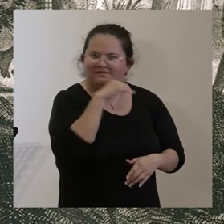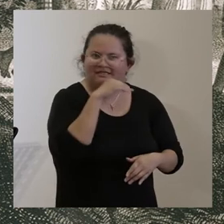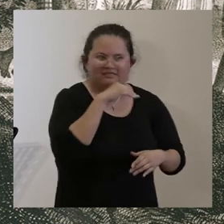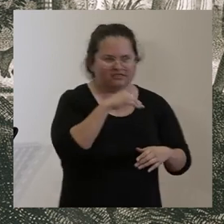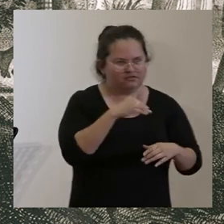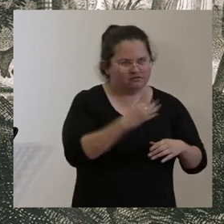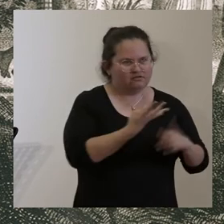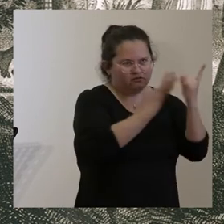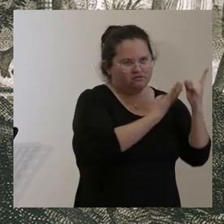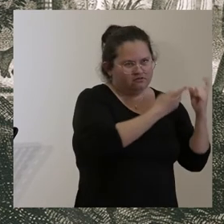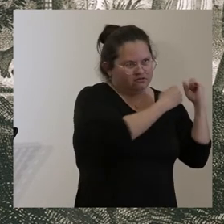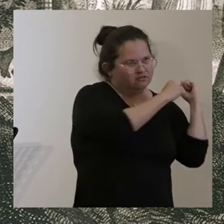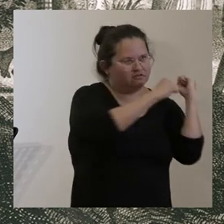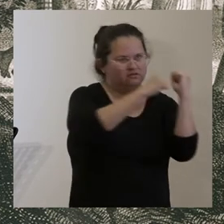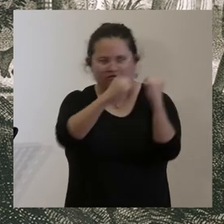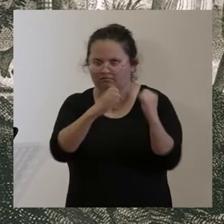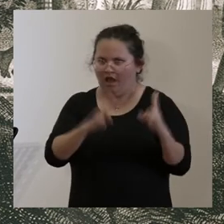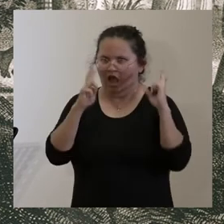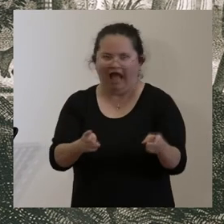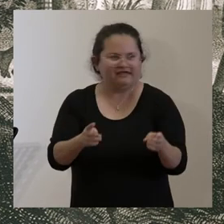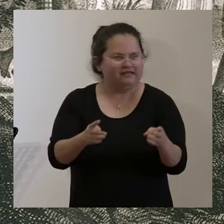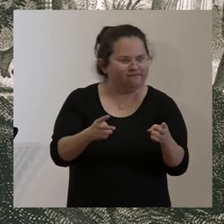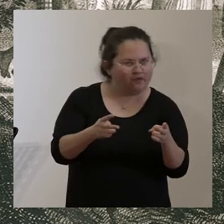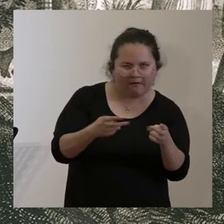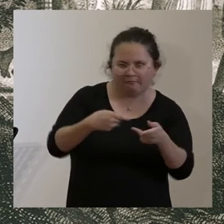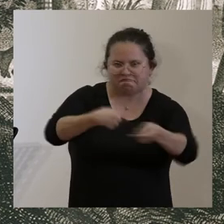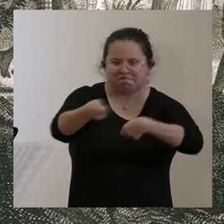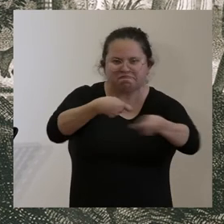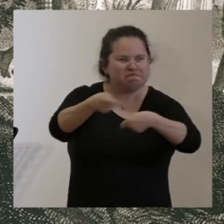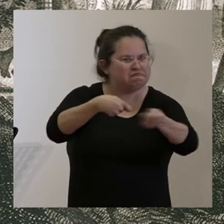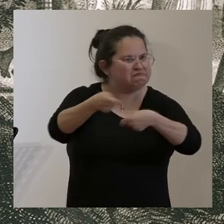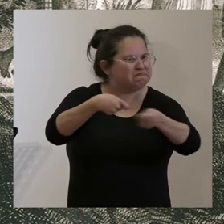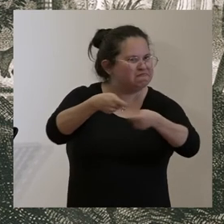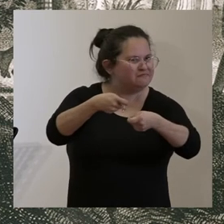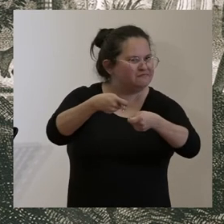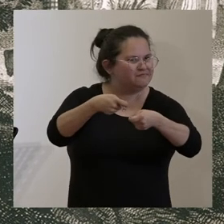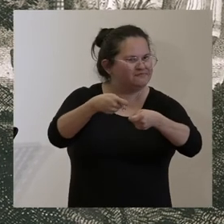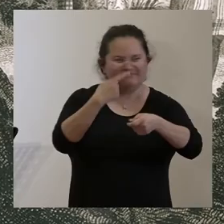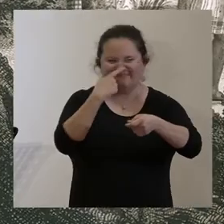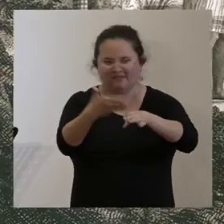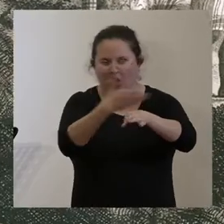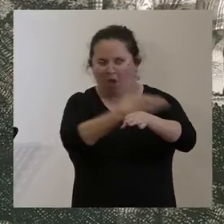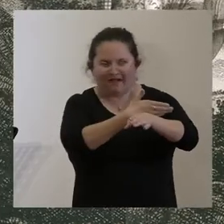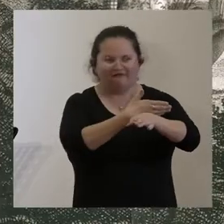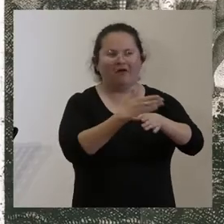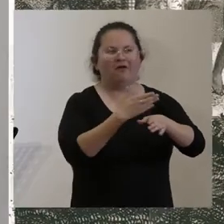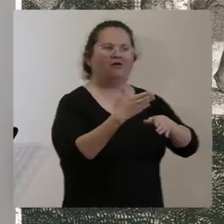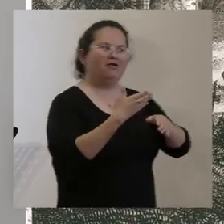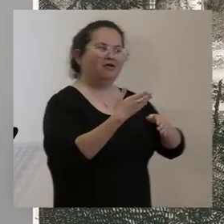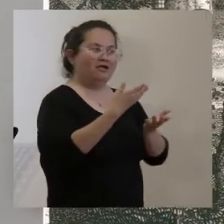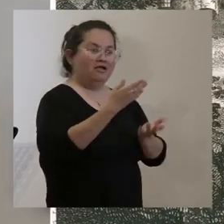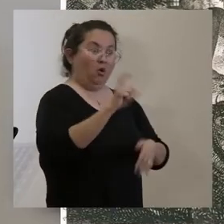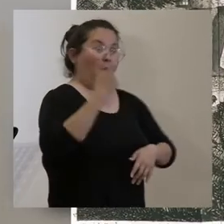affaires. Sans doute parce qu'on lui a annoncé l'arrivée d'un nouveau bateau.